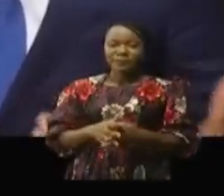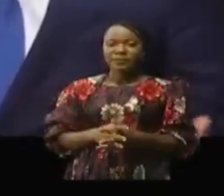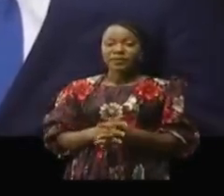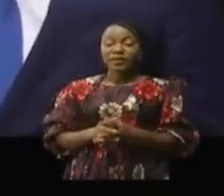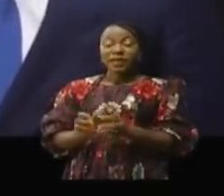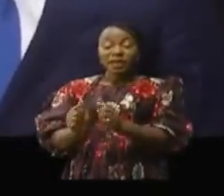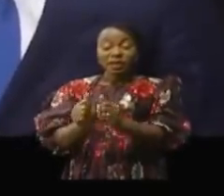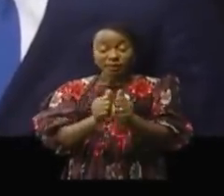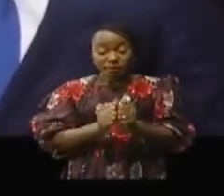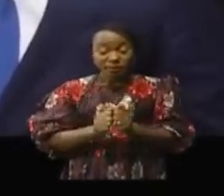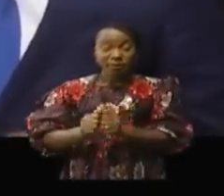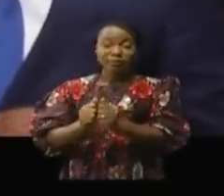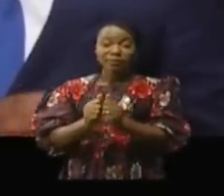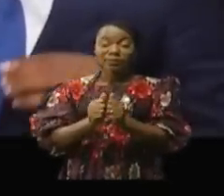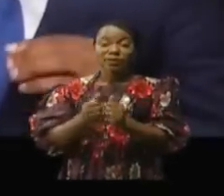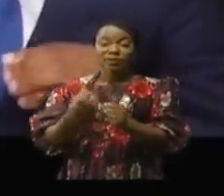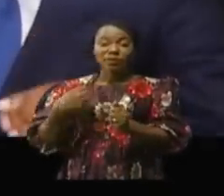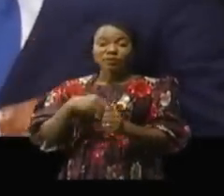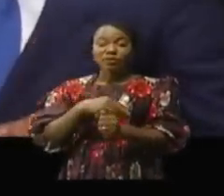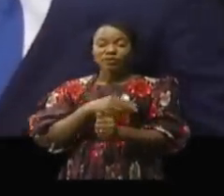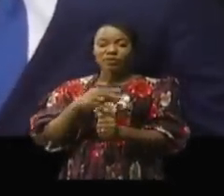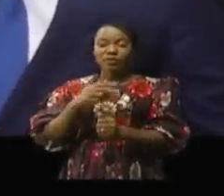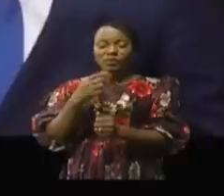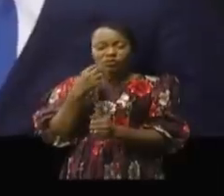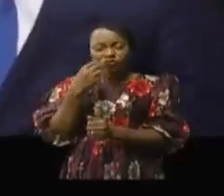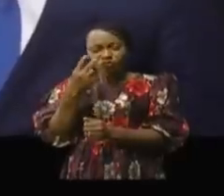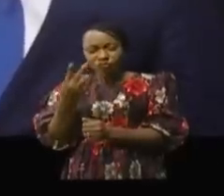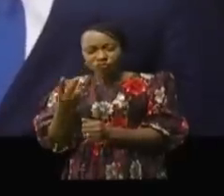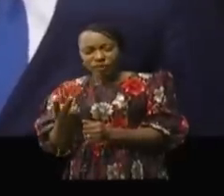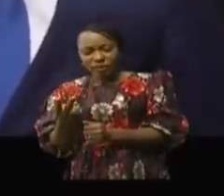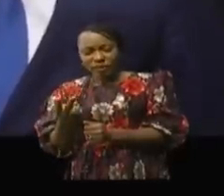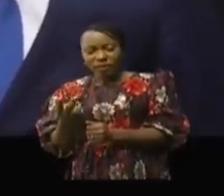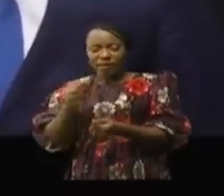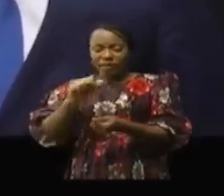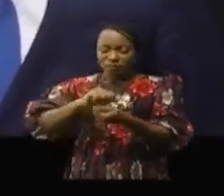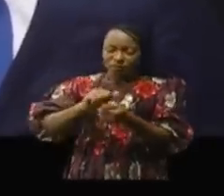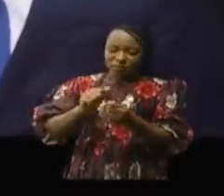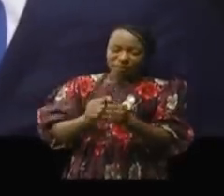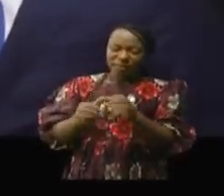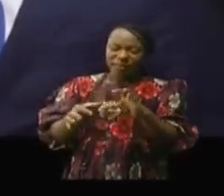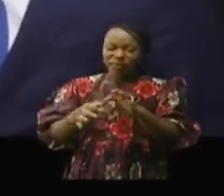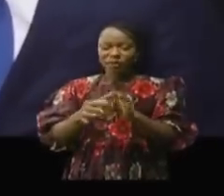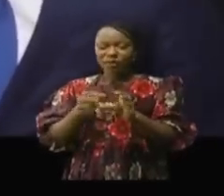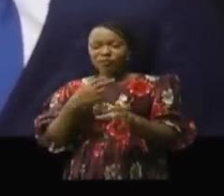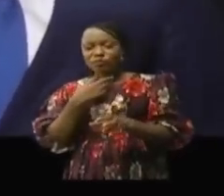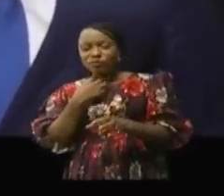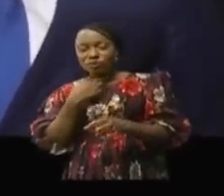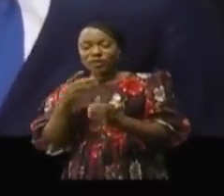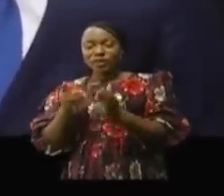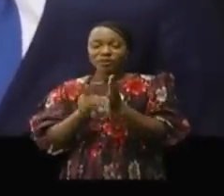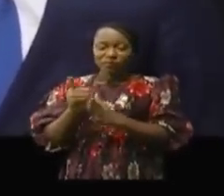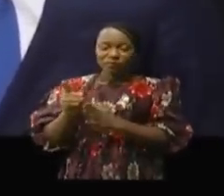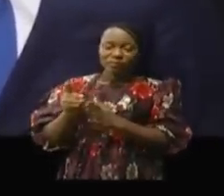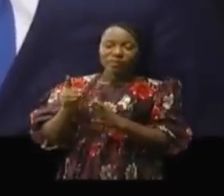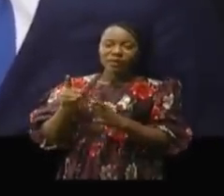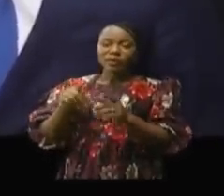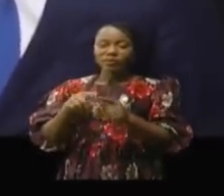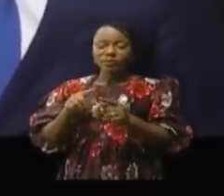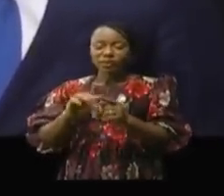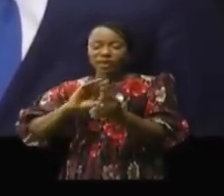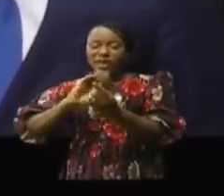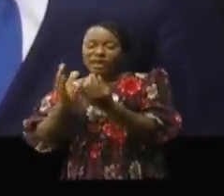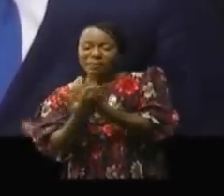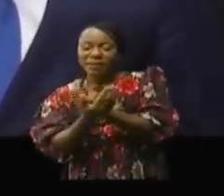ensemble, nous puissions dénicher certainement des problématiques liées à la normalisation, nous l'avons évoqué tout à l'heure, à l'emballage, mais